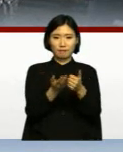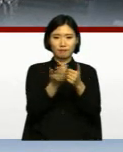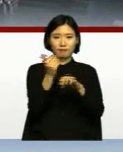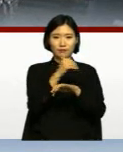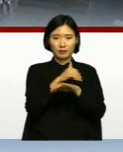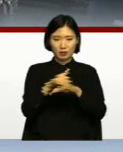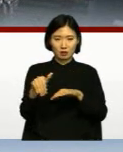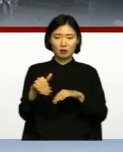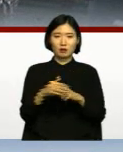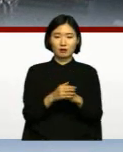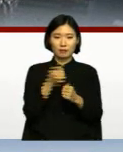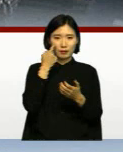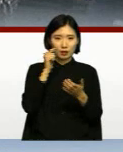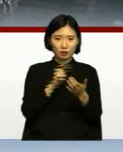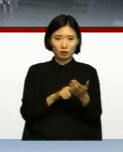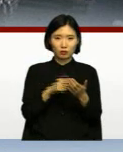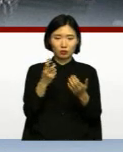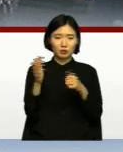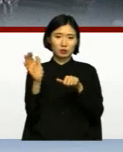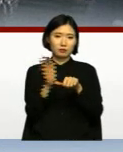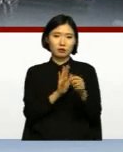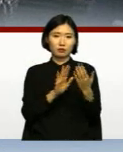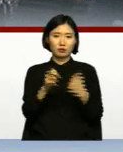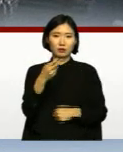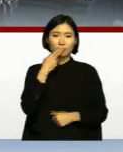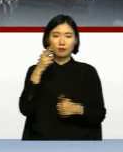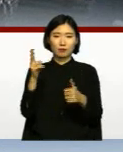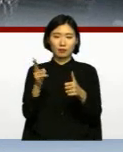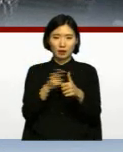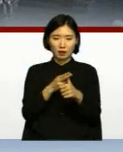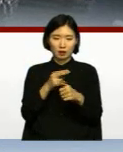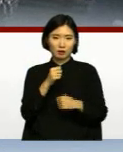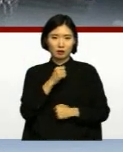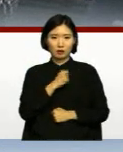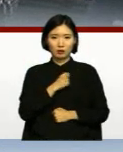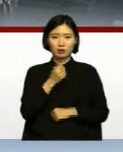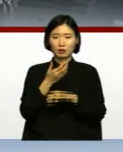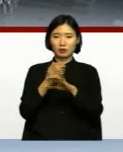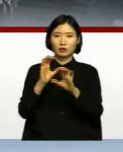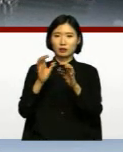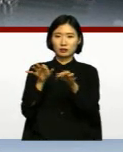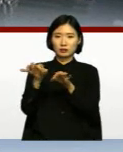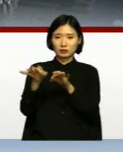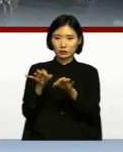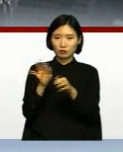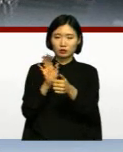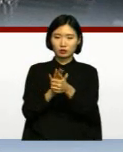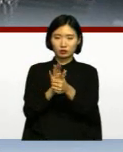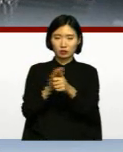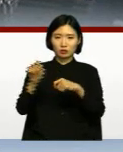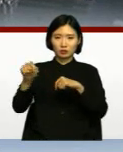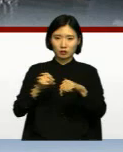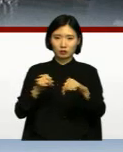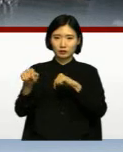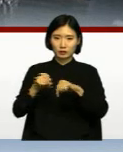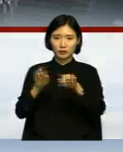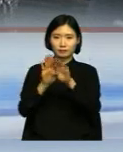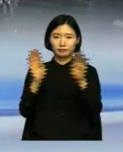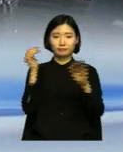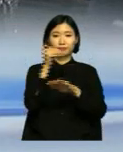유망 창업가를 발굴하고 실패 후 재도전 기회를 보장하는 것은 물론 해외시장 지원 정책을 펼친다는